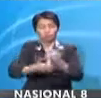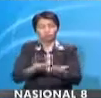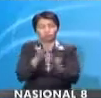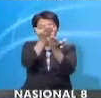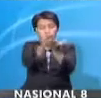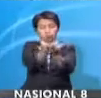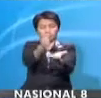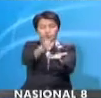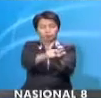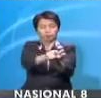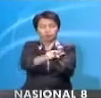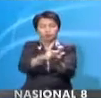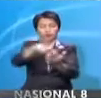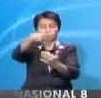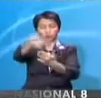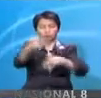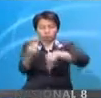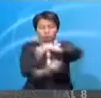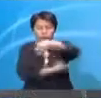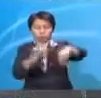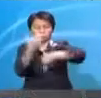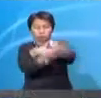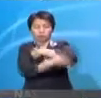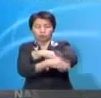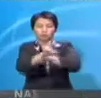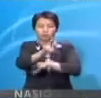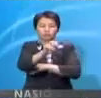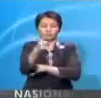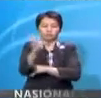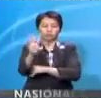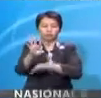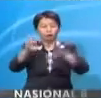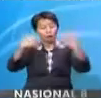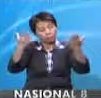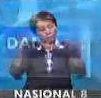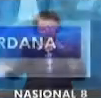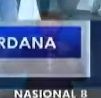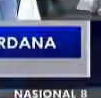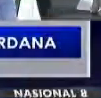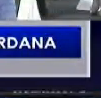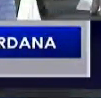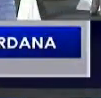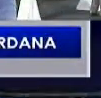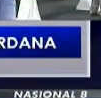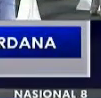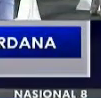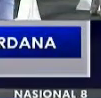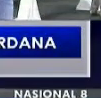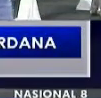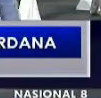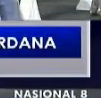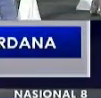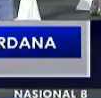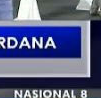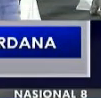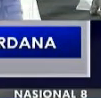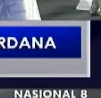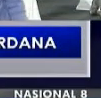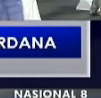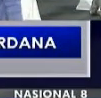pembentangan laporan tahunan program transformasi negara 2014. Untuk itu, saya kembalikan dulu kepada Ivan dan Lina untuk berita